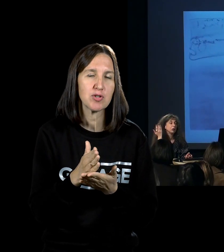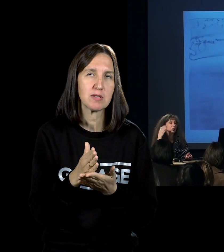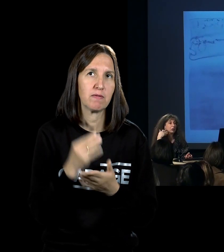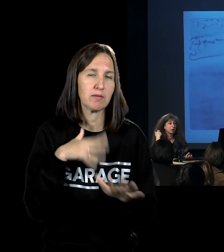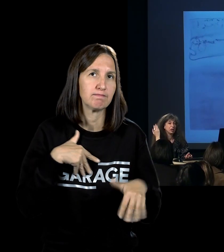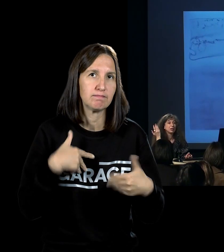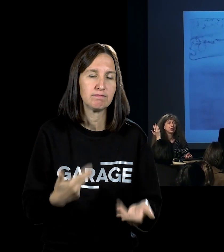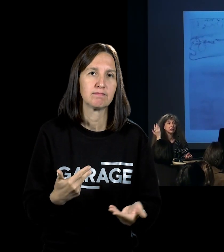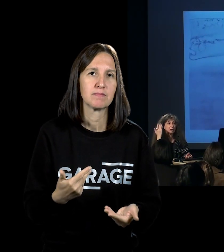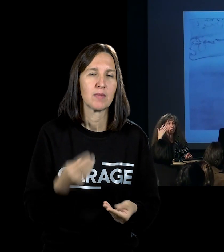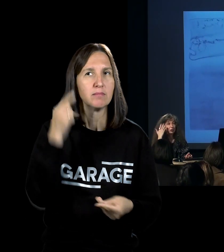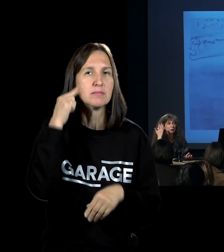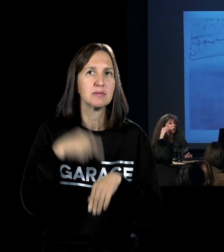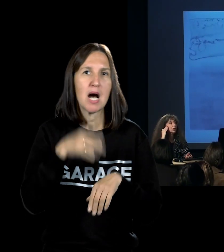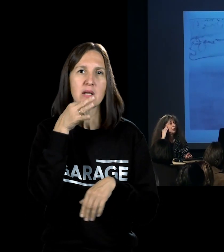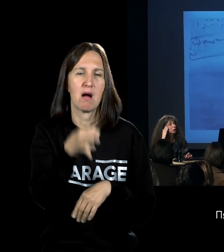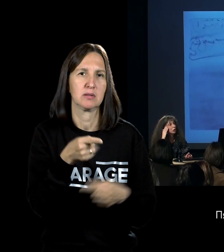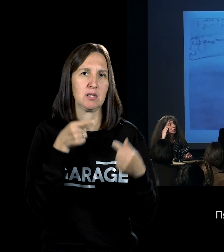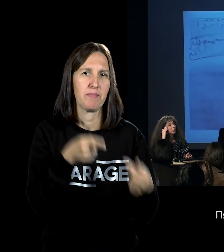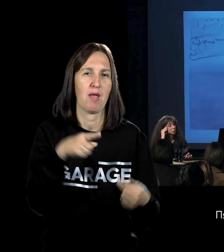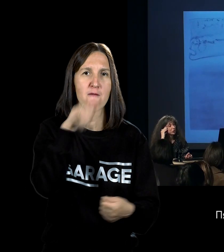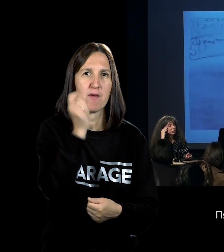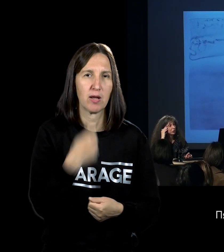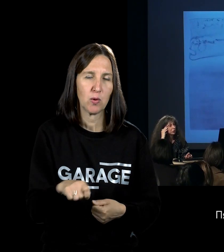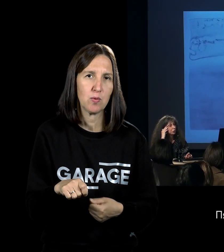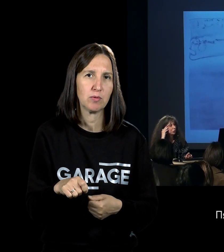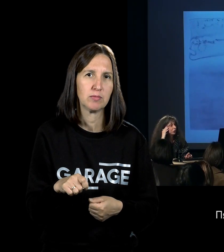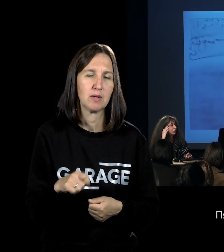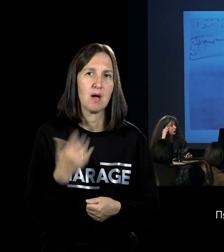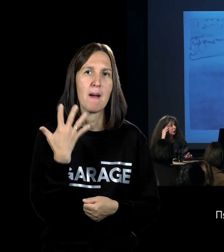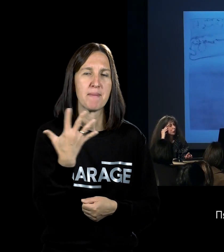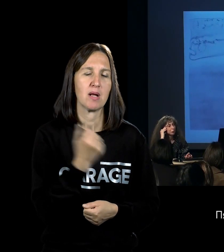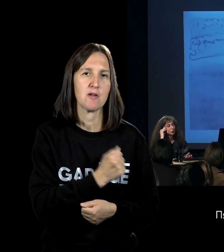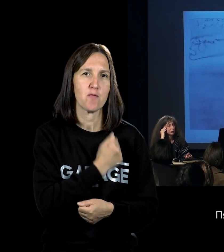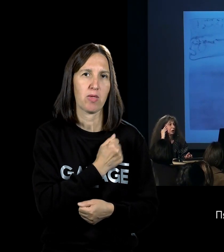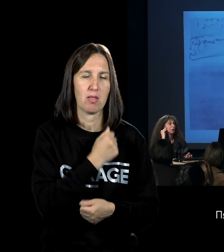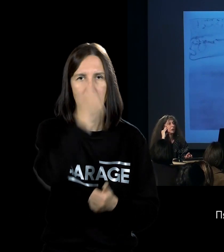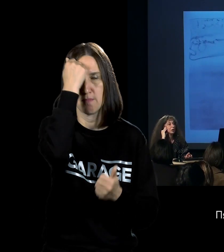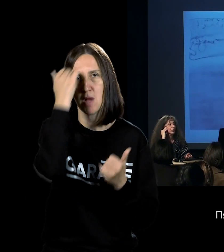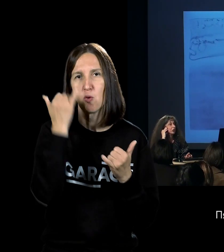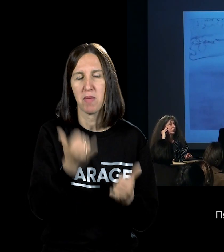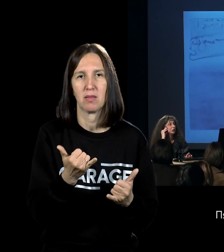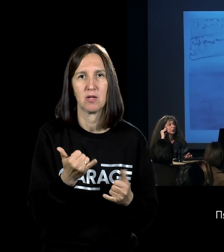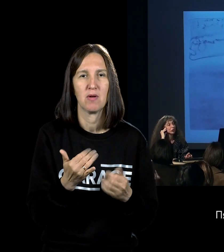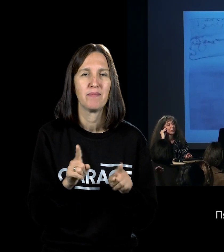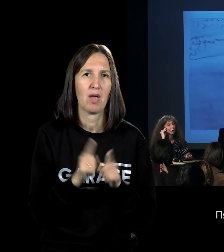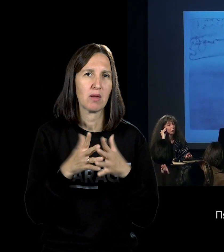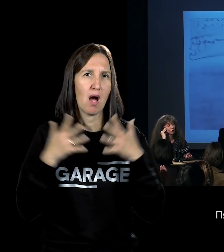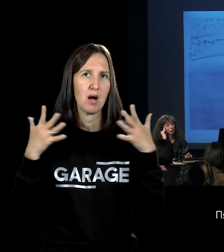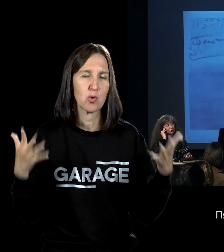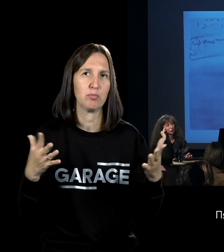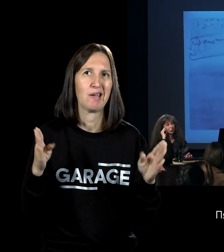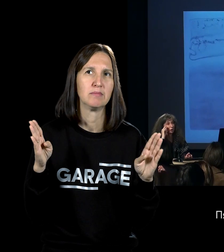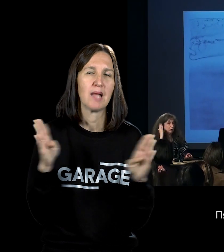он не, как реакция на войну. Вот такой 5 военных монументов, как это огромные такие ландартистские,